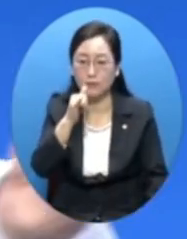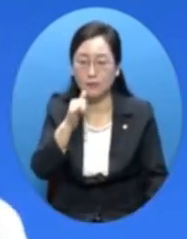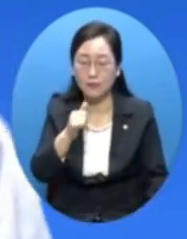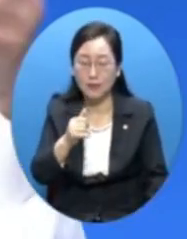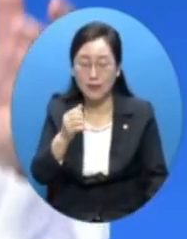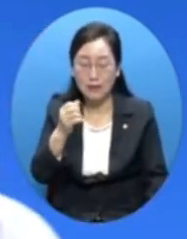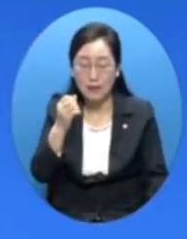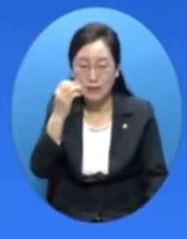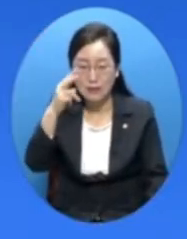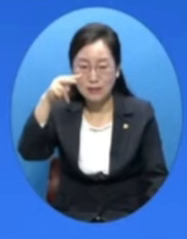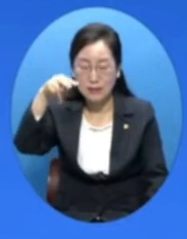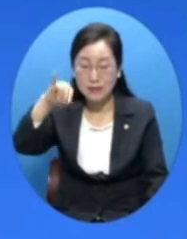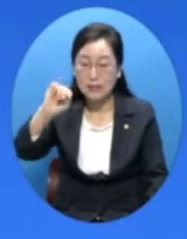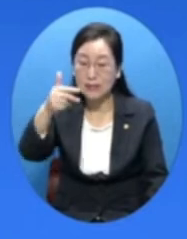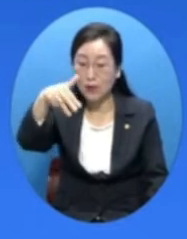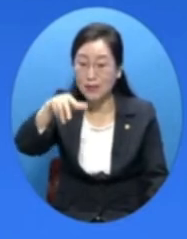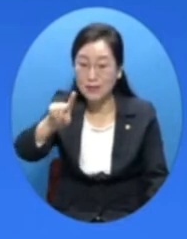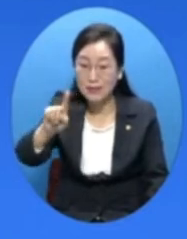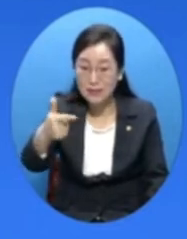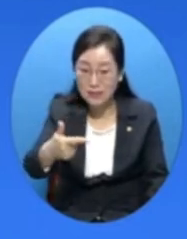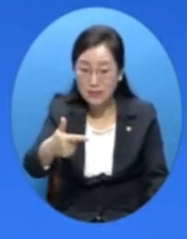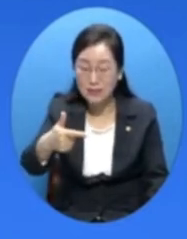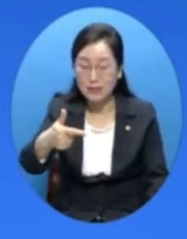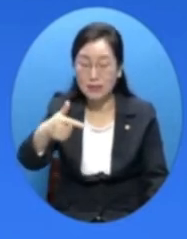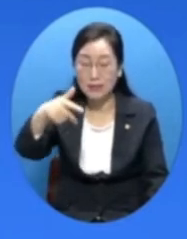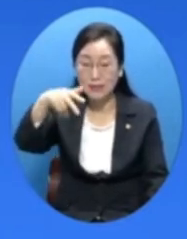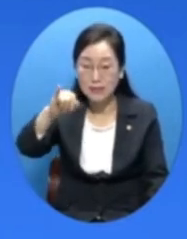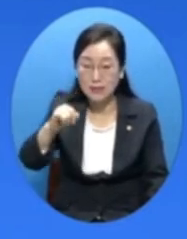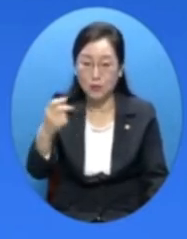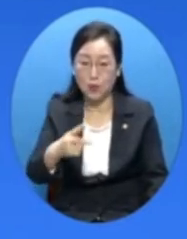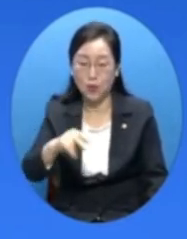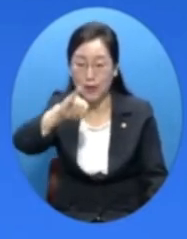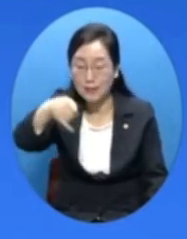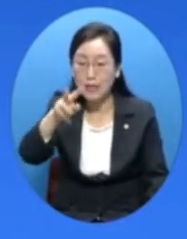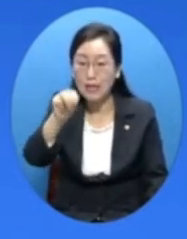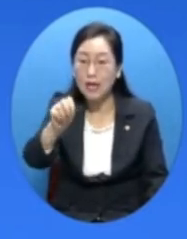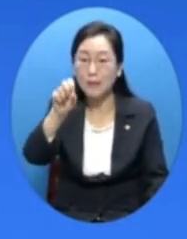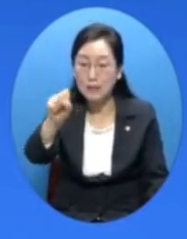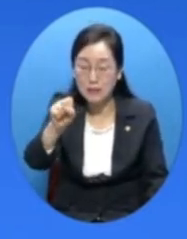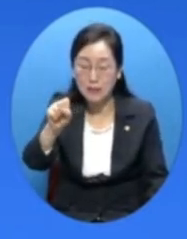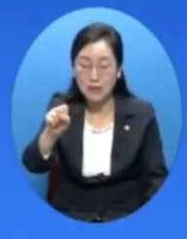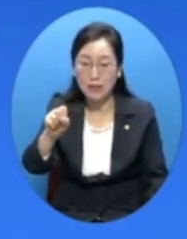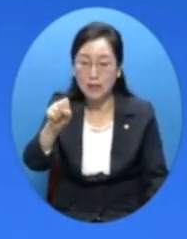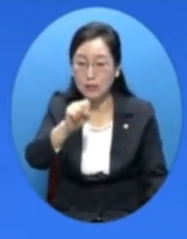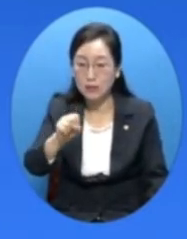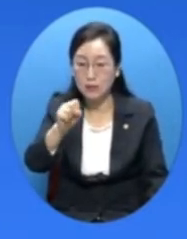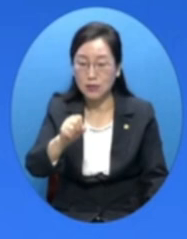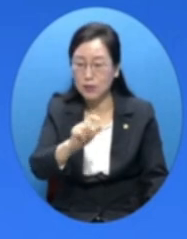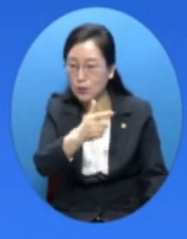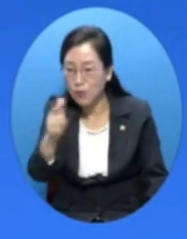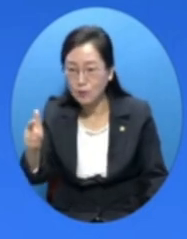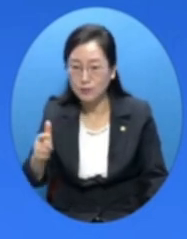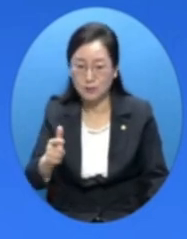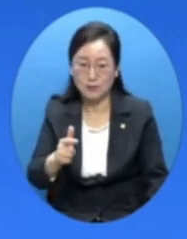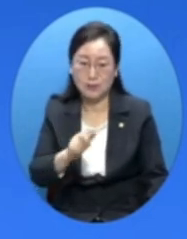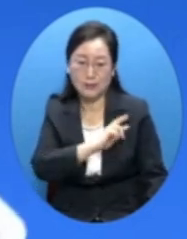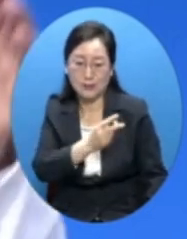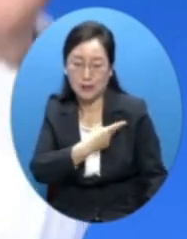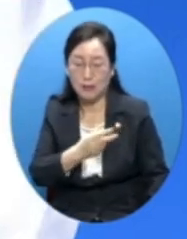신천지, JMS, 하나님에게 구원받은 각종 사이비 집단에 빠진 불쌍한 영혼들이